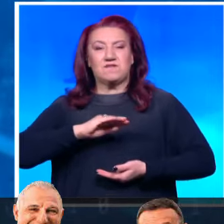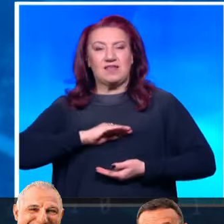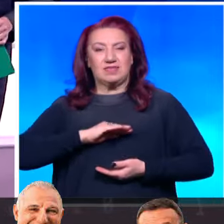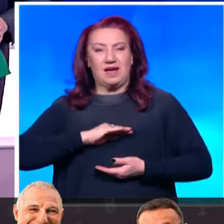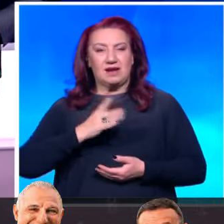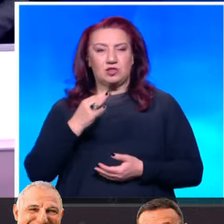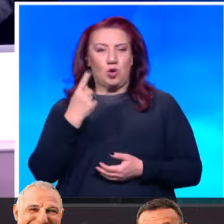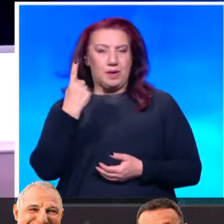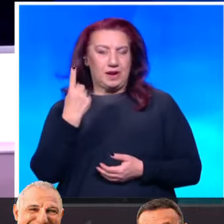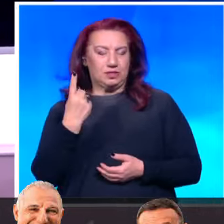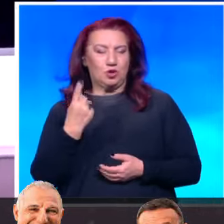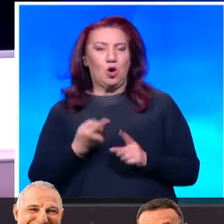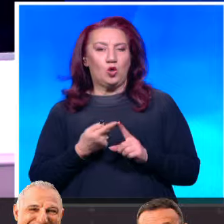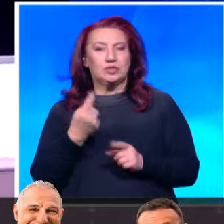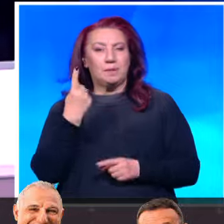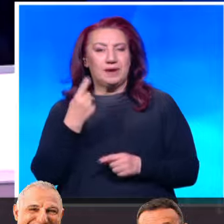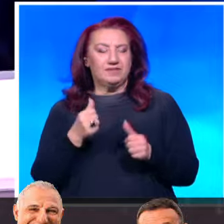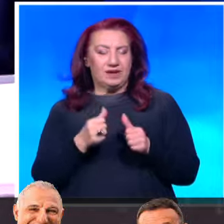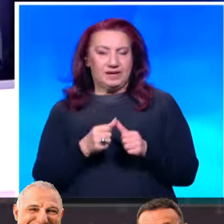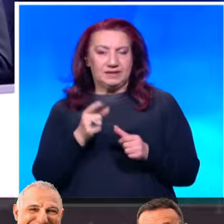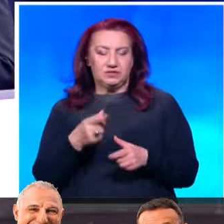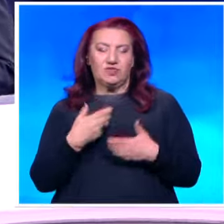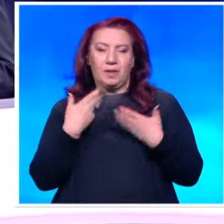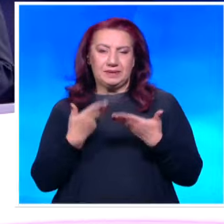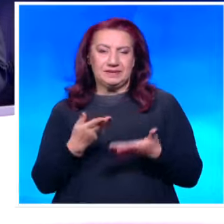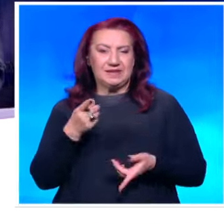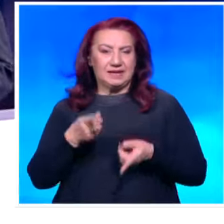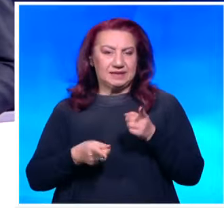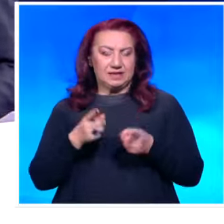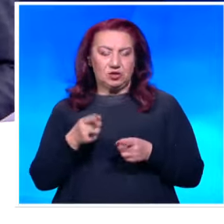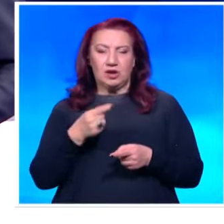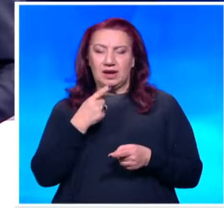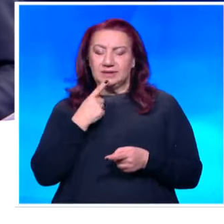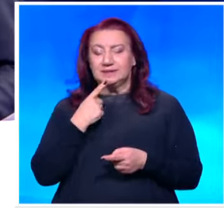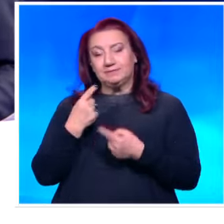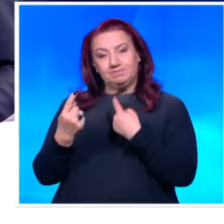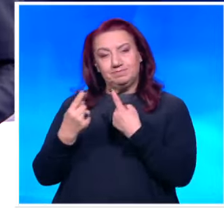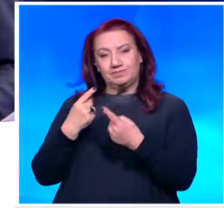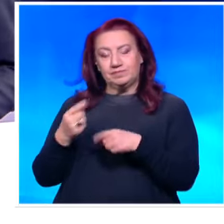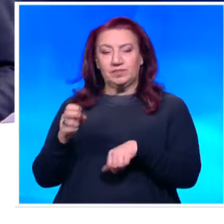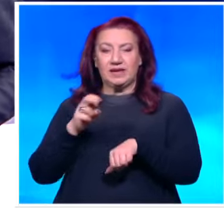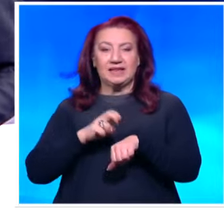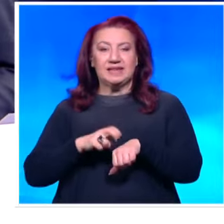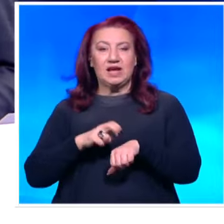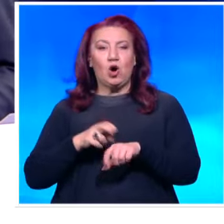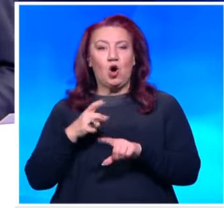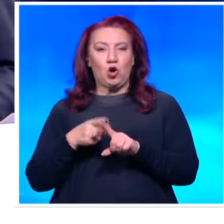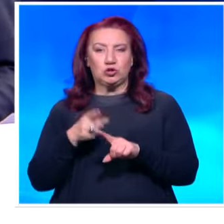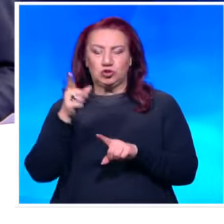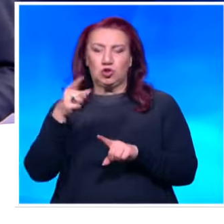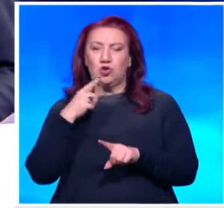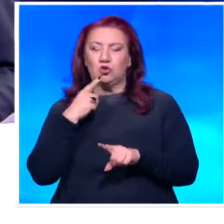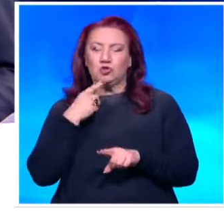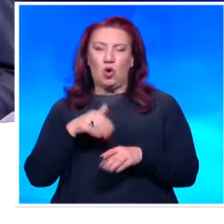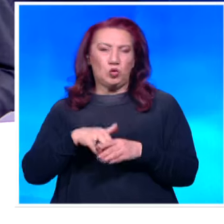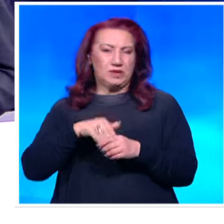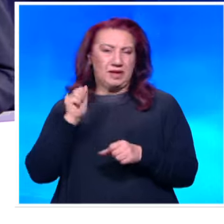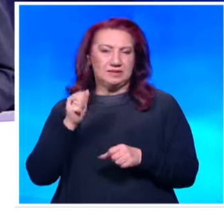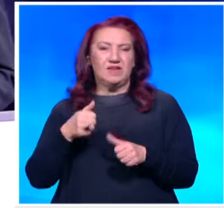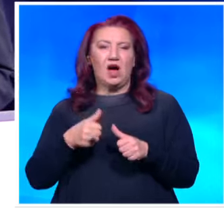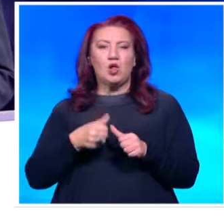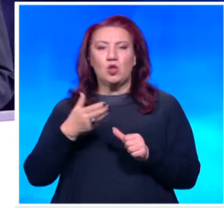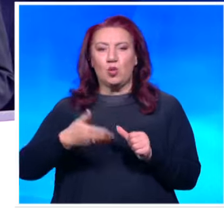Това призна треньорът на сините Николай Костов и разкри за преговори с Динко Хоркаш, който разтрогна с Локомотив Пловдив. За разлика от предишното дерби,